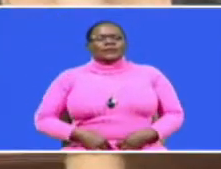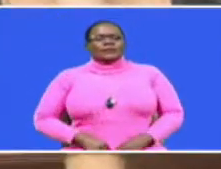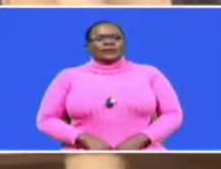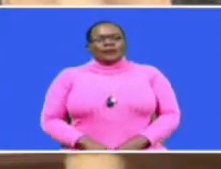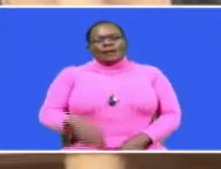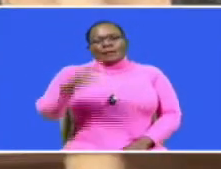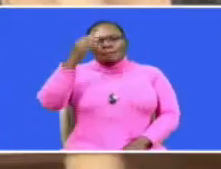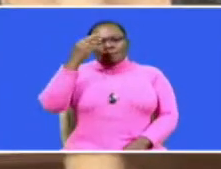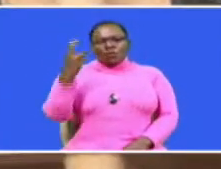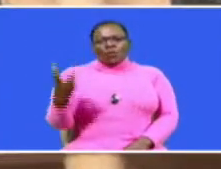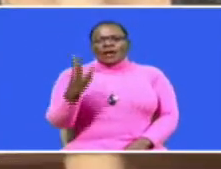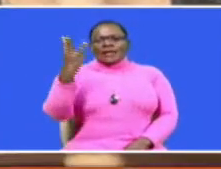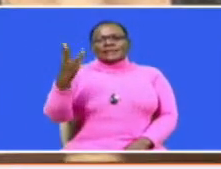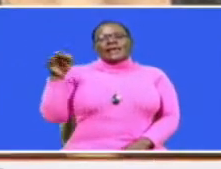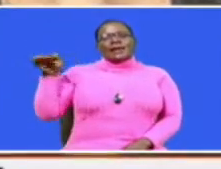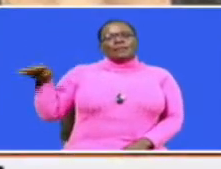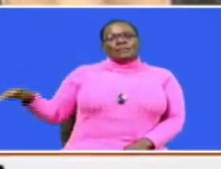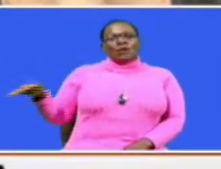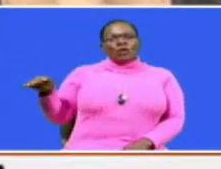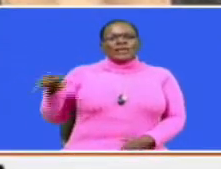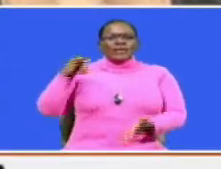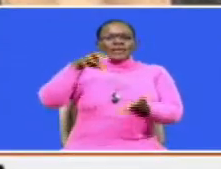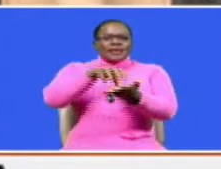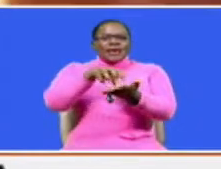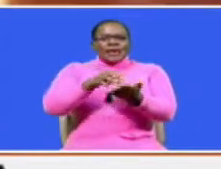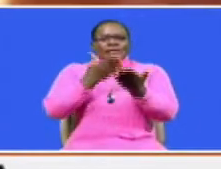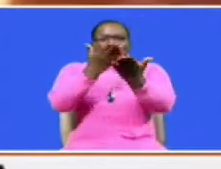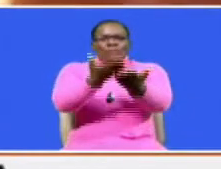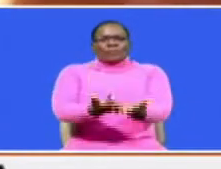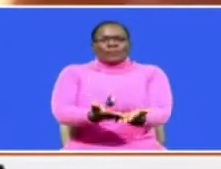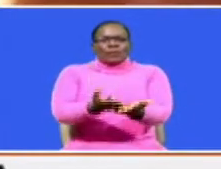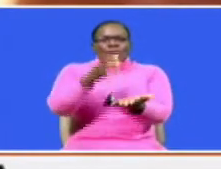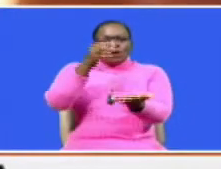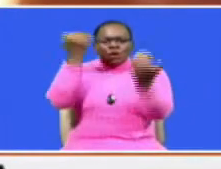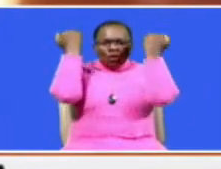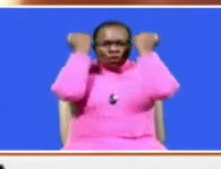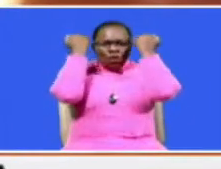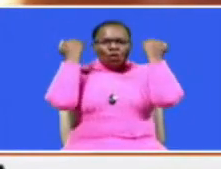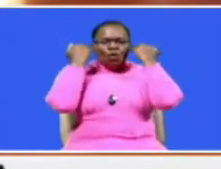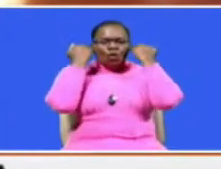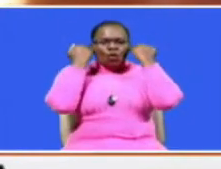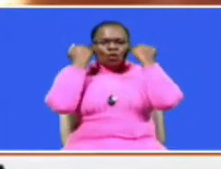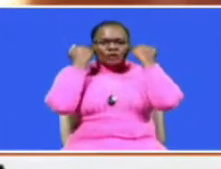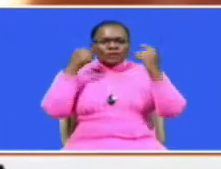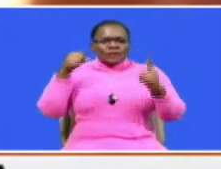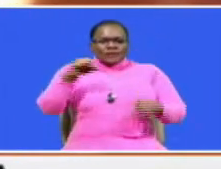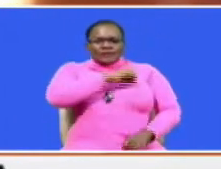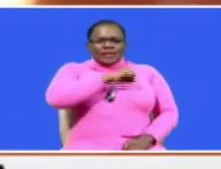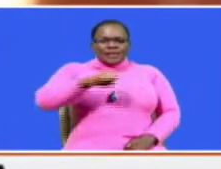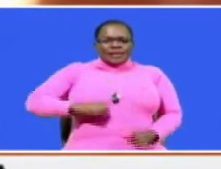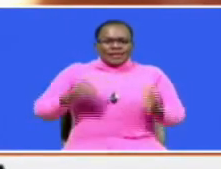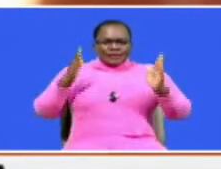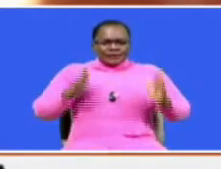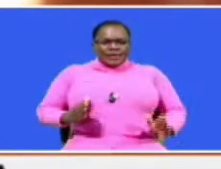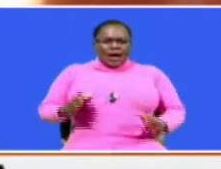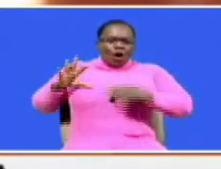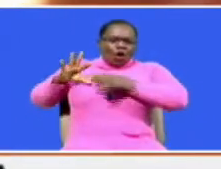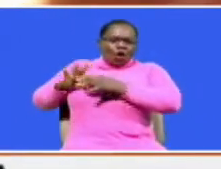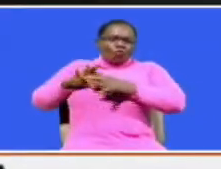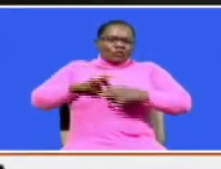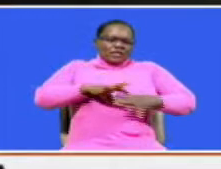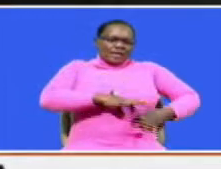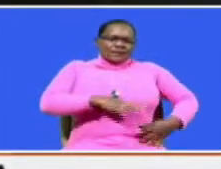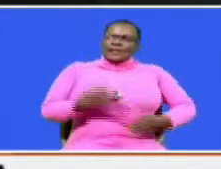2023. Jumatano asubuhi, kesi iliyowasilishwa mahakamani na mwanaharakati na Seneta Okiya Mtata dhidi